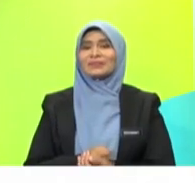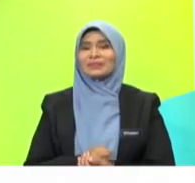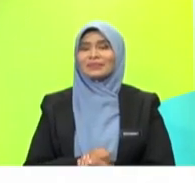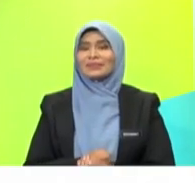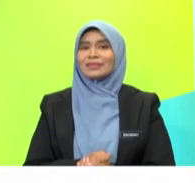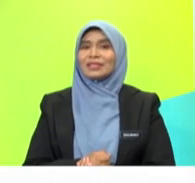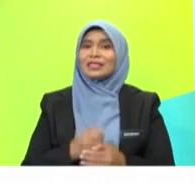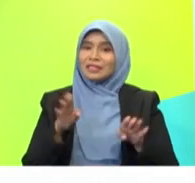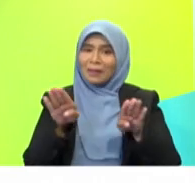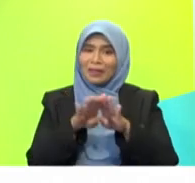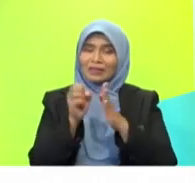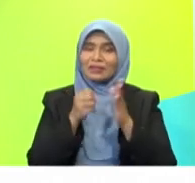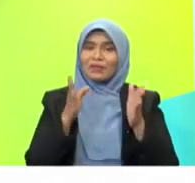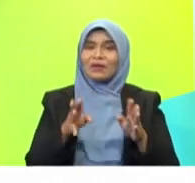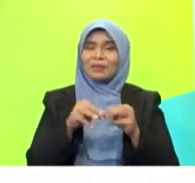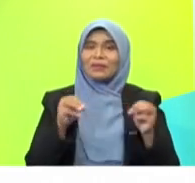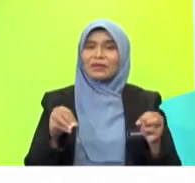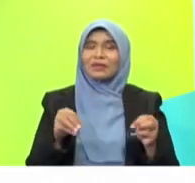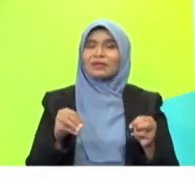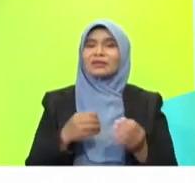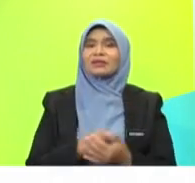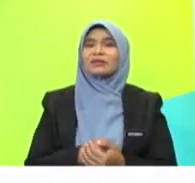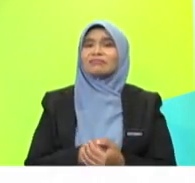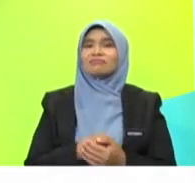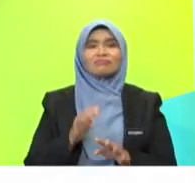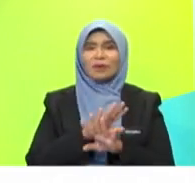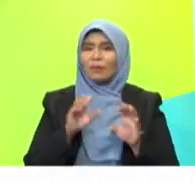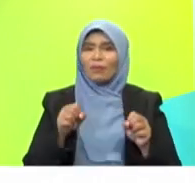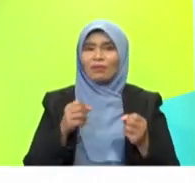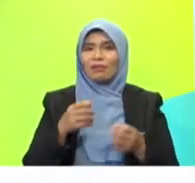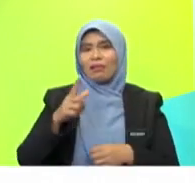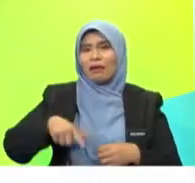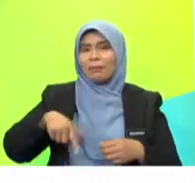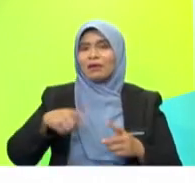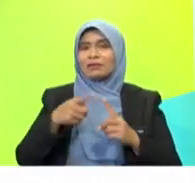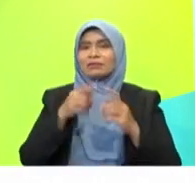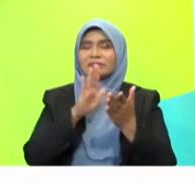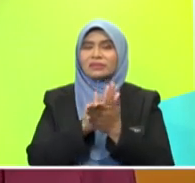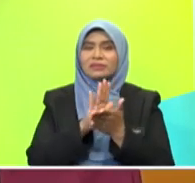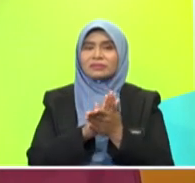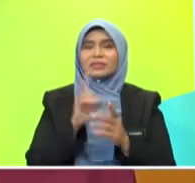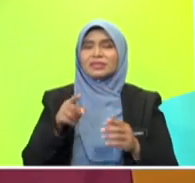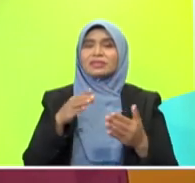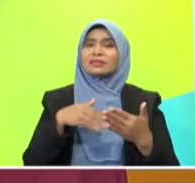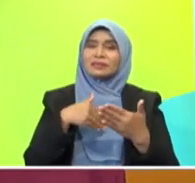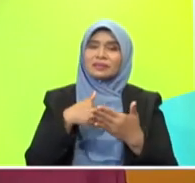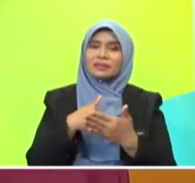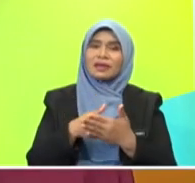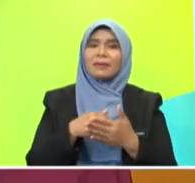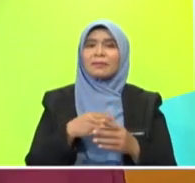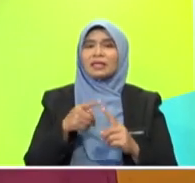sebagai seorang murid kita tidak boleh lewat ke sekolah jadi kena sampai ke sekolah Sebelum masa yang